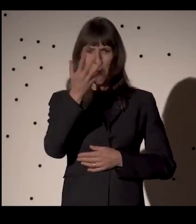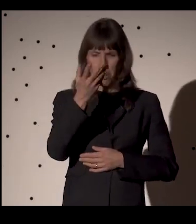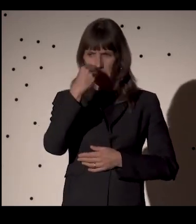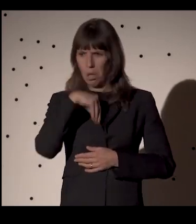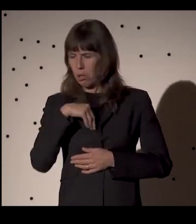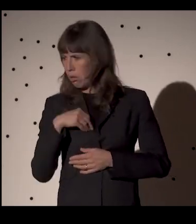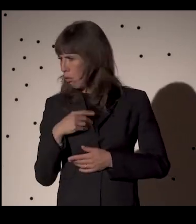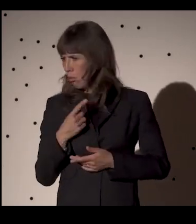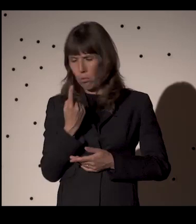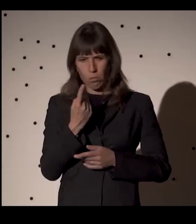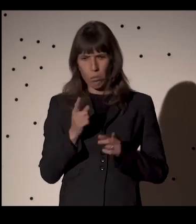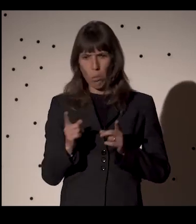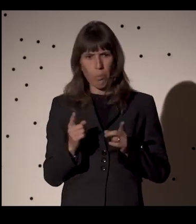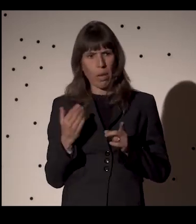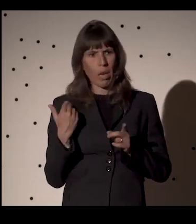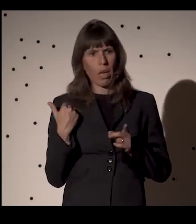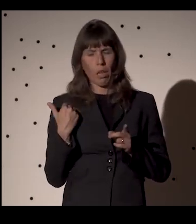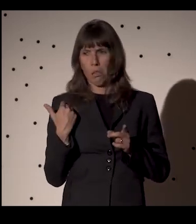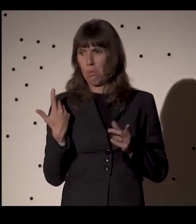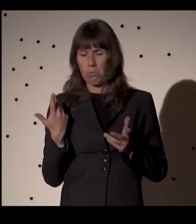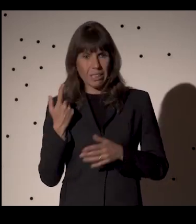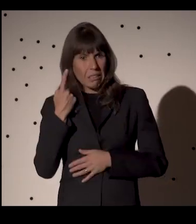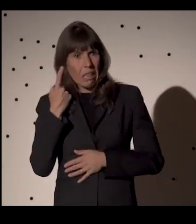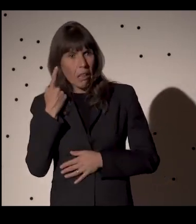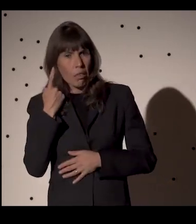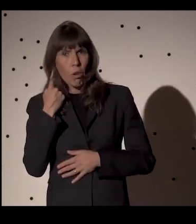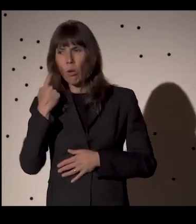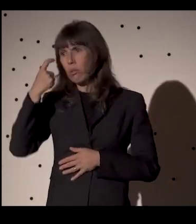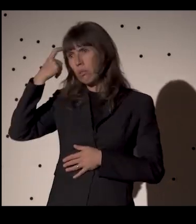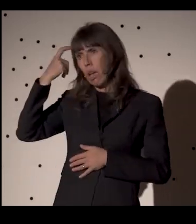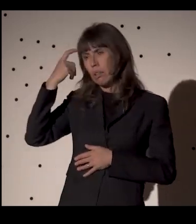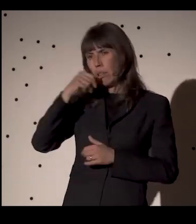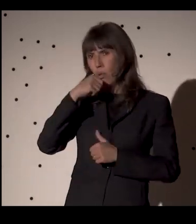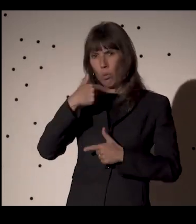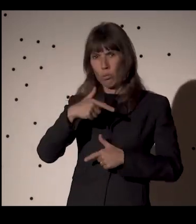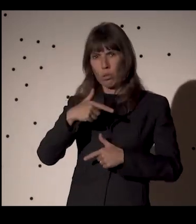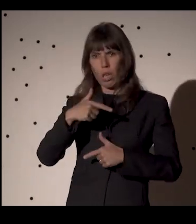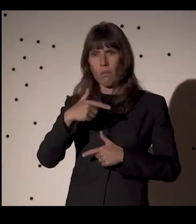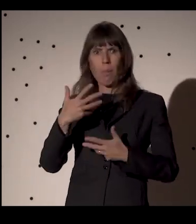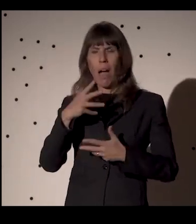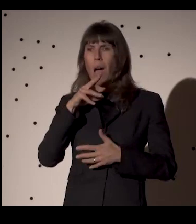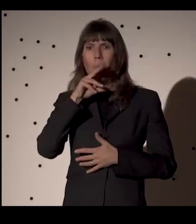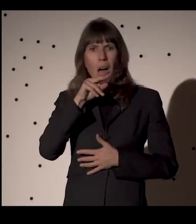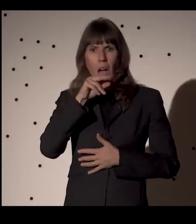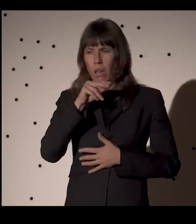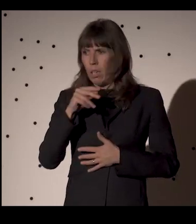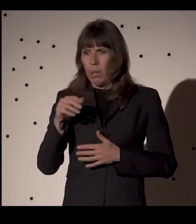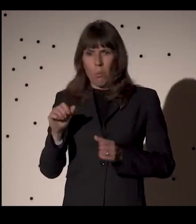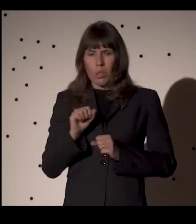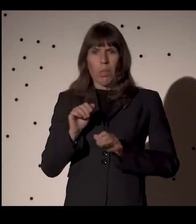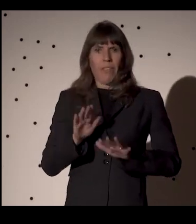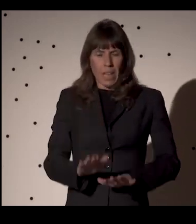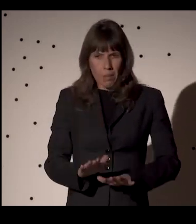spessore le sento Non c'è bisogno di sentirle non c'è bisogno di una testa impossibile fermarle impossibile fermarsi